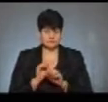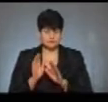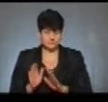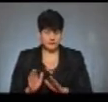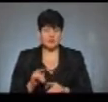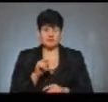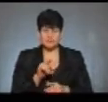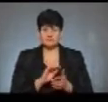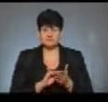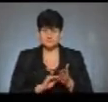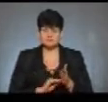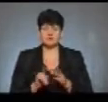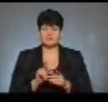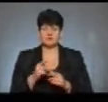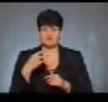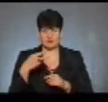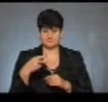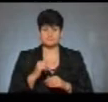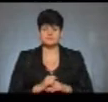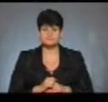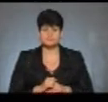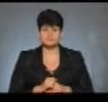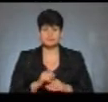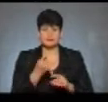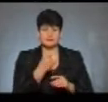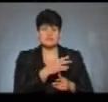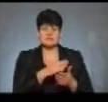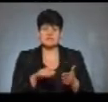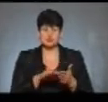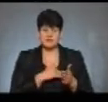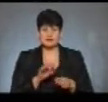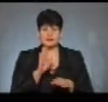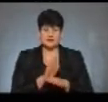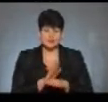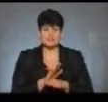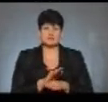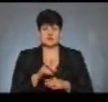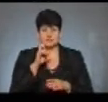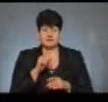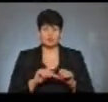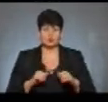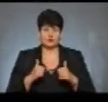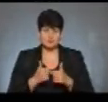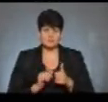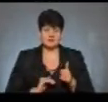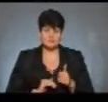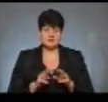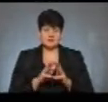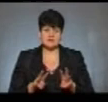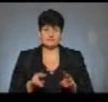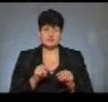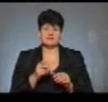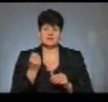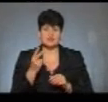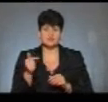вона полягає в наступному. Два пункти. Скасувати наказ Державного комітету з питань регуляторної політики та підприємництва Міністерства фінансів від